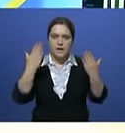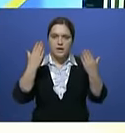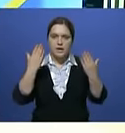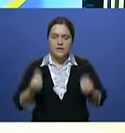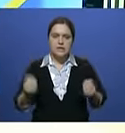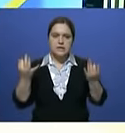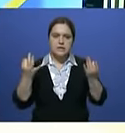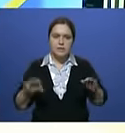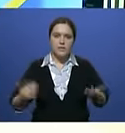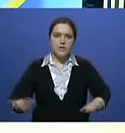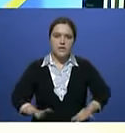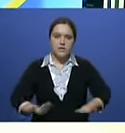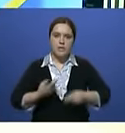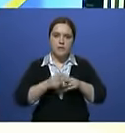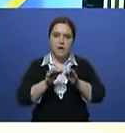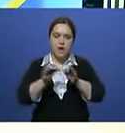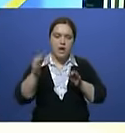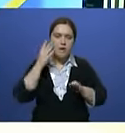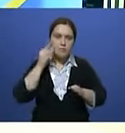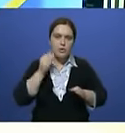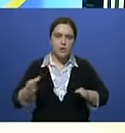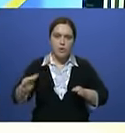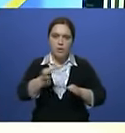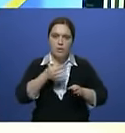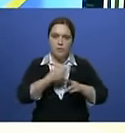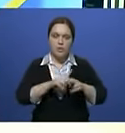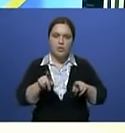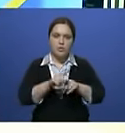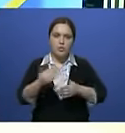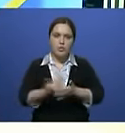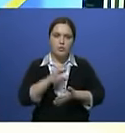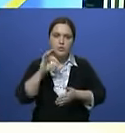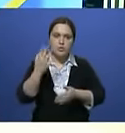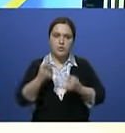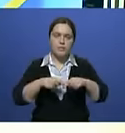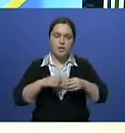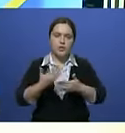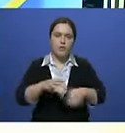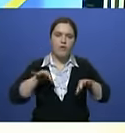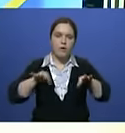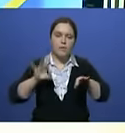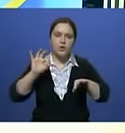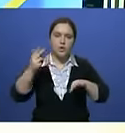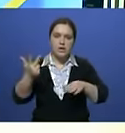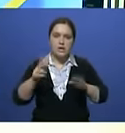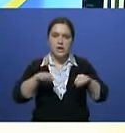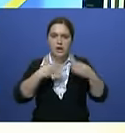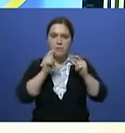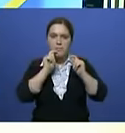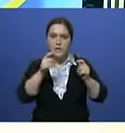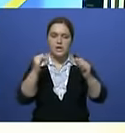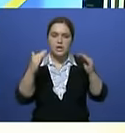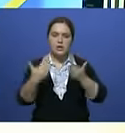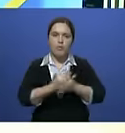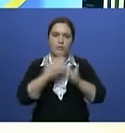независимости жителей енбекшиказахского района Алматинской области встретили открытием новых соцобъектов новыми автомашина скорой помощи и праздником в новом